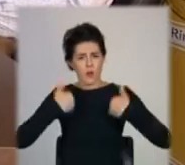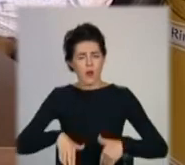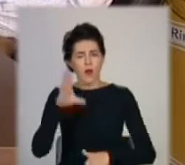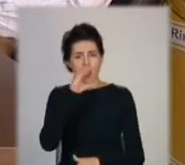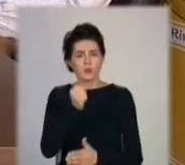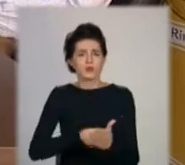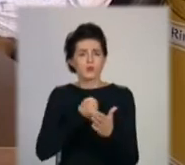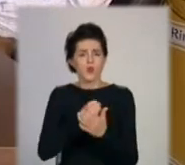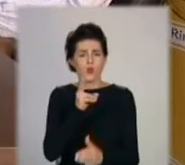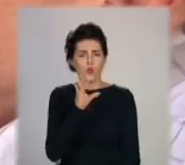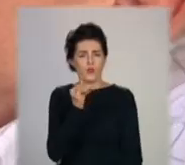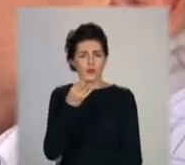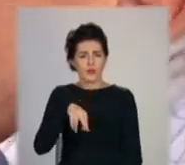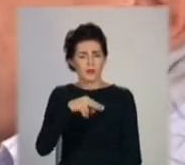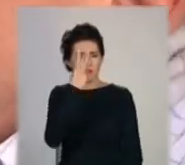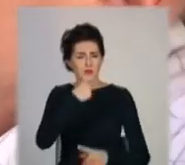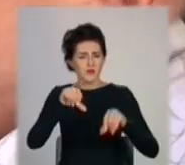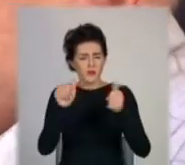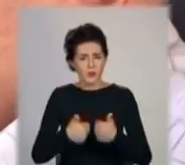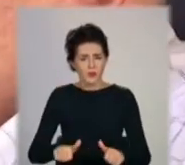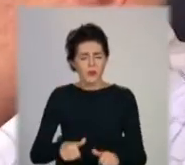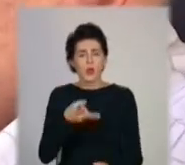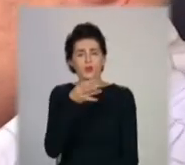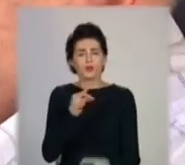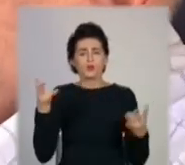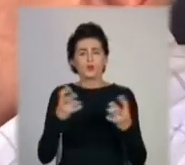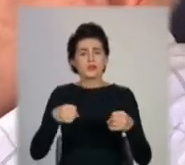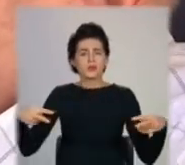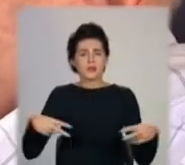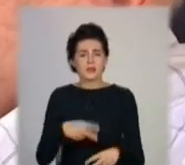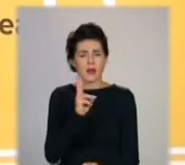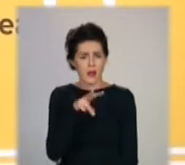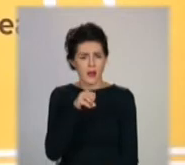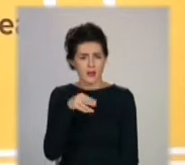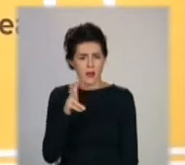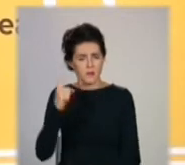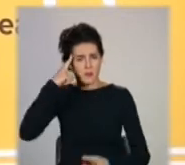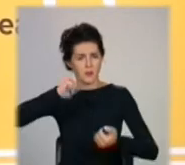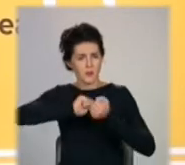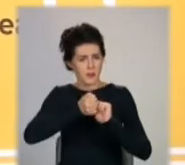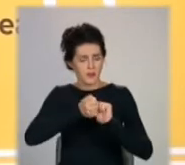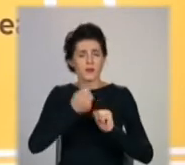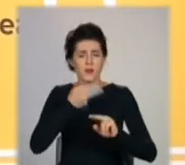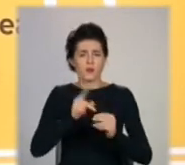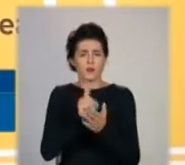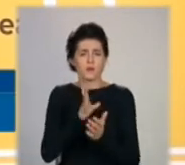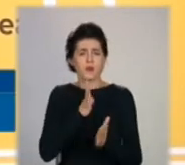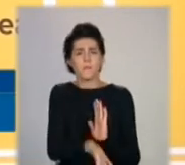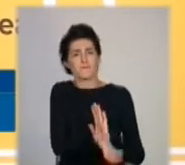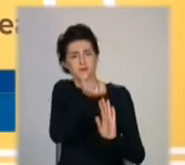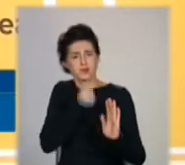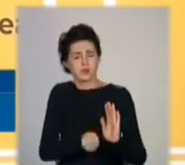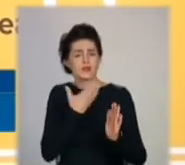адаптується до коронавірусу. Виявляється, потрібні клітини пам'яті. Цих клеток пам'яті, які ми могли отримати від своїх